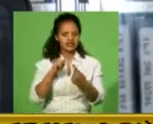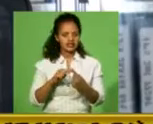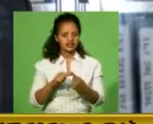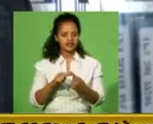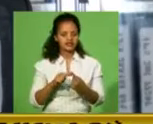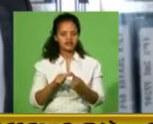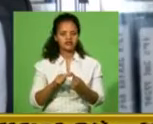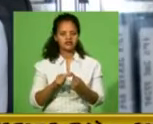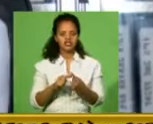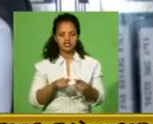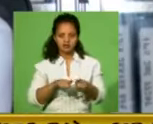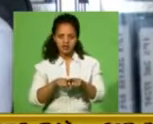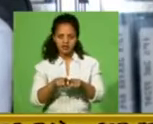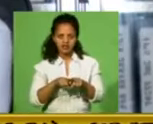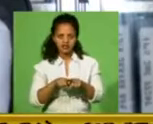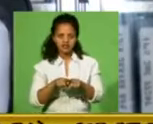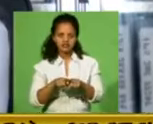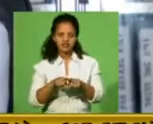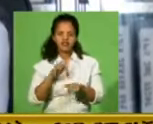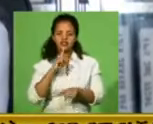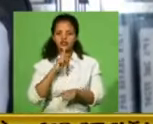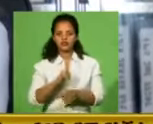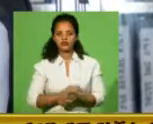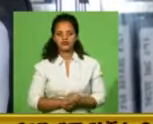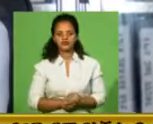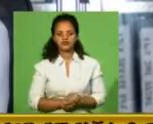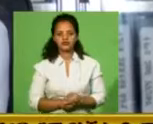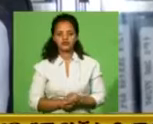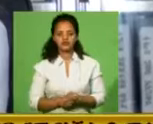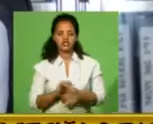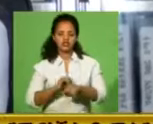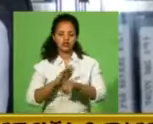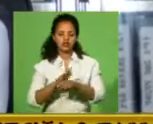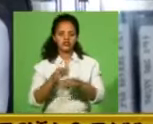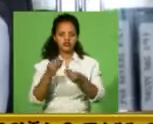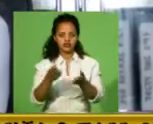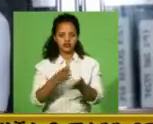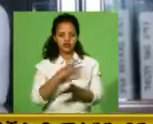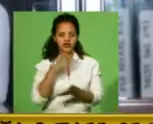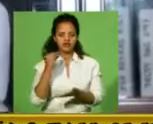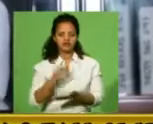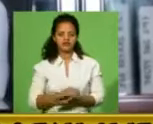እንዳለበት ተስማምተን ነው የተልእኮ የተሰጠውና ያው